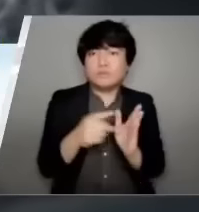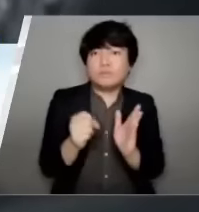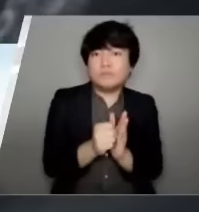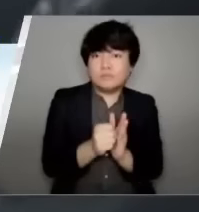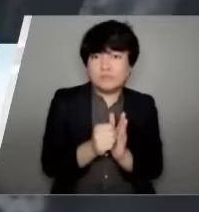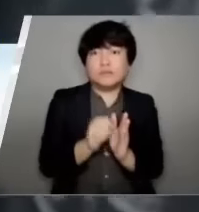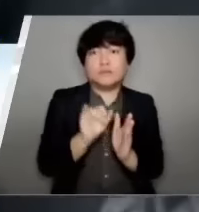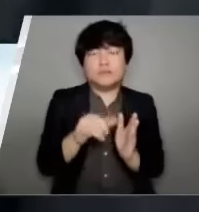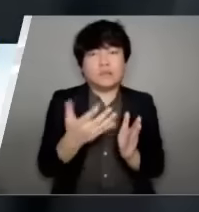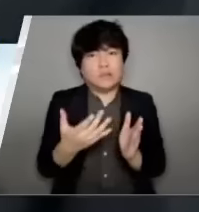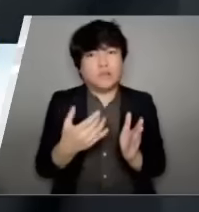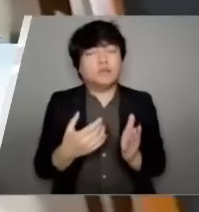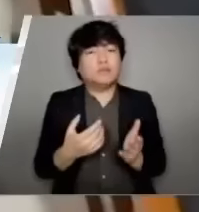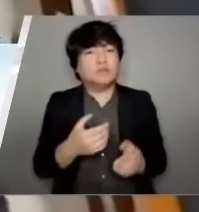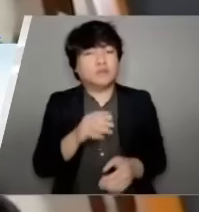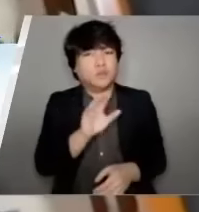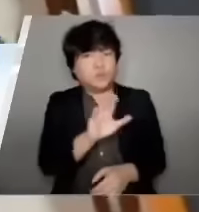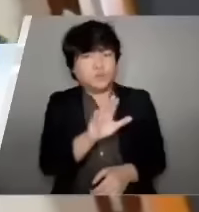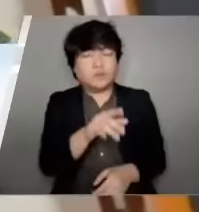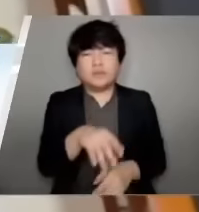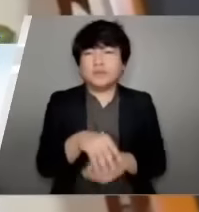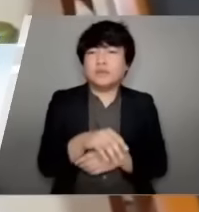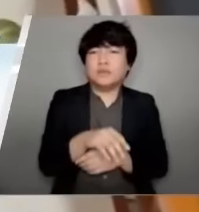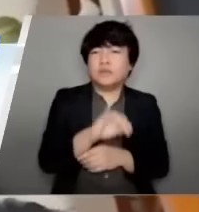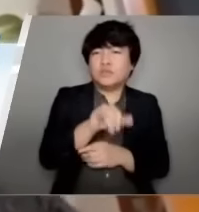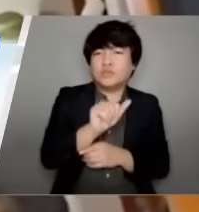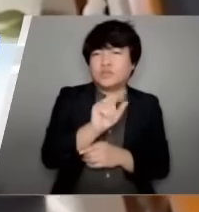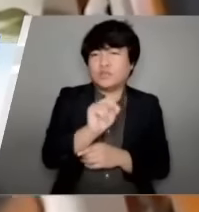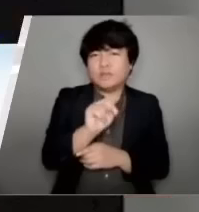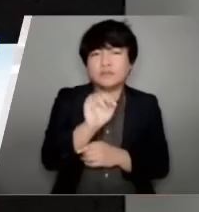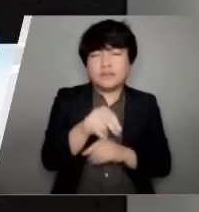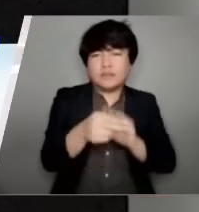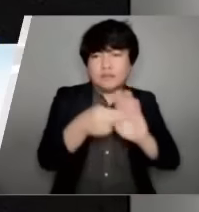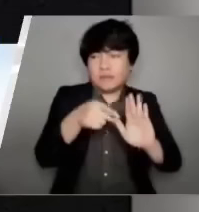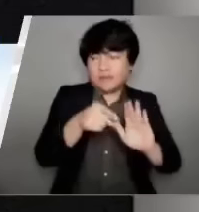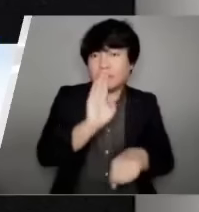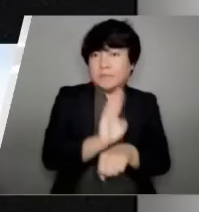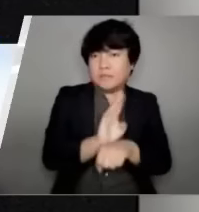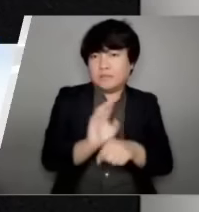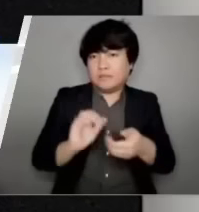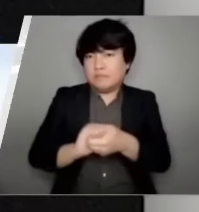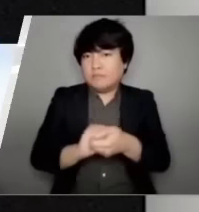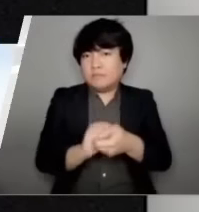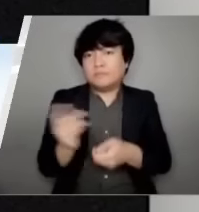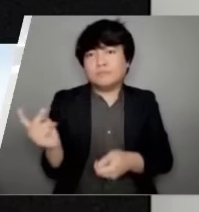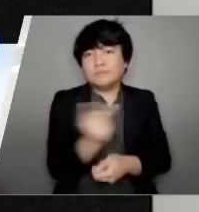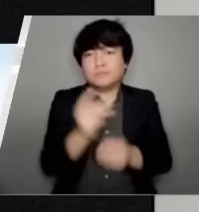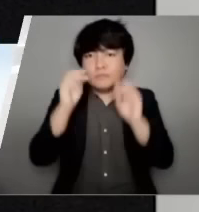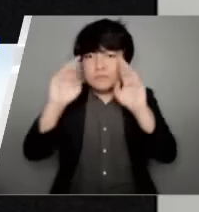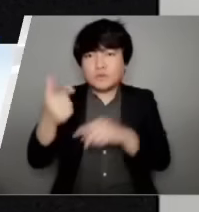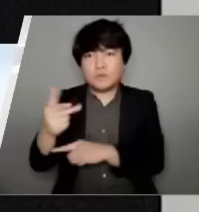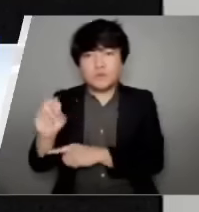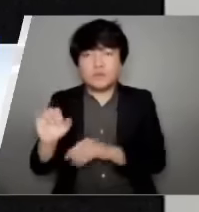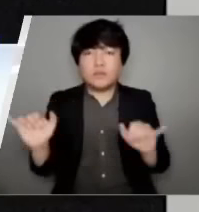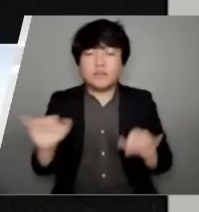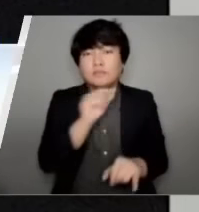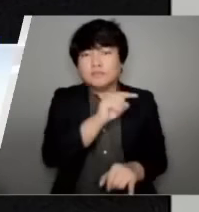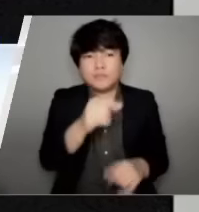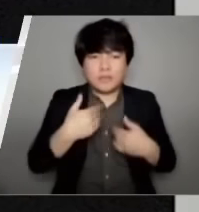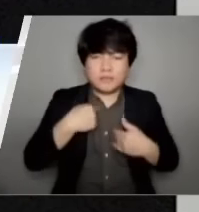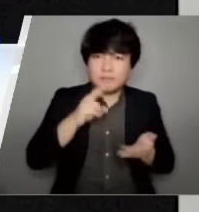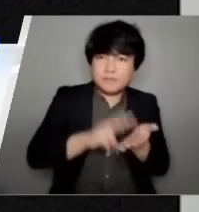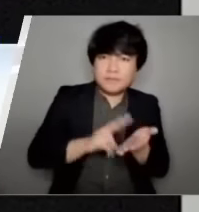business partner ni Go, pati photocopy ng iba pa niyang passports mula sa 4 na bansa at special resident retirees visa. Ayon sa